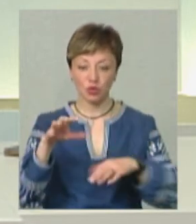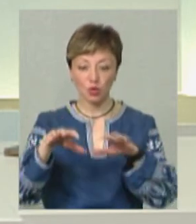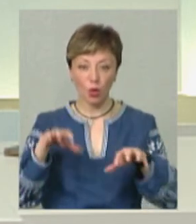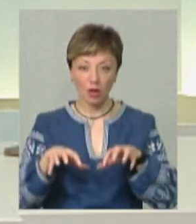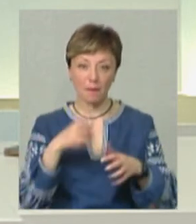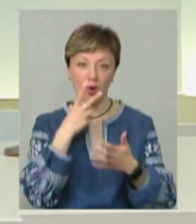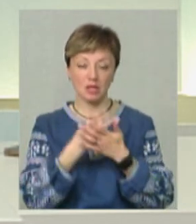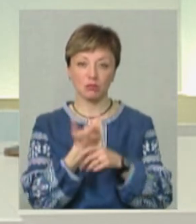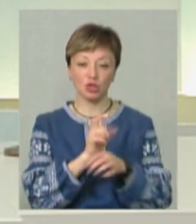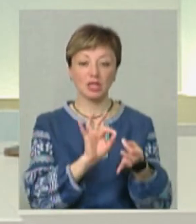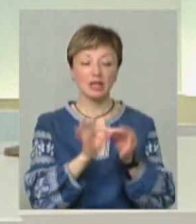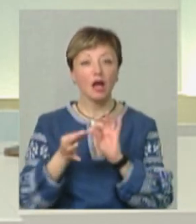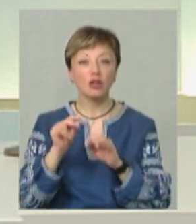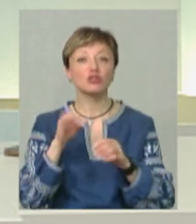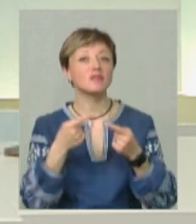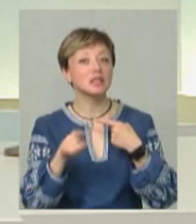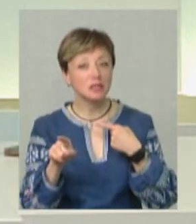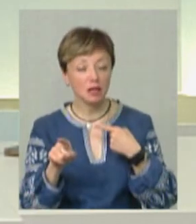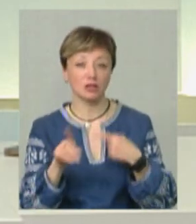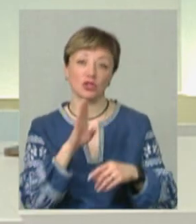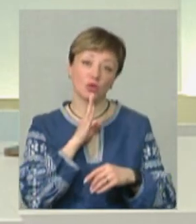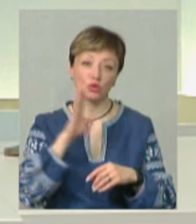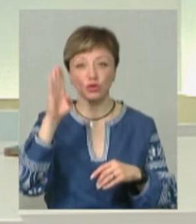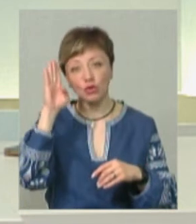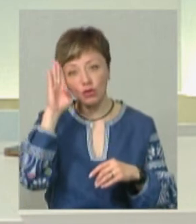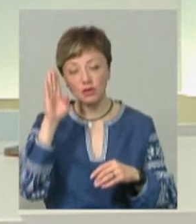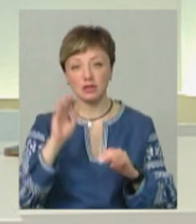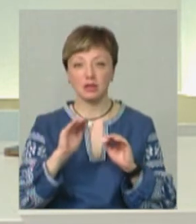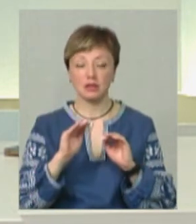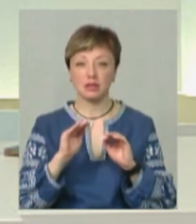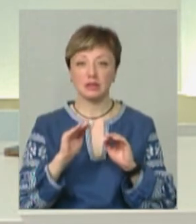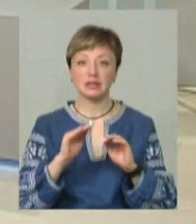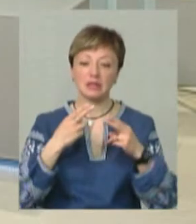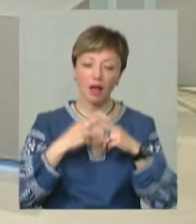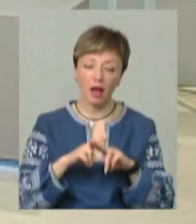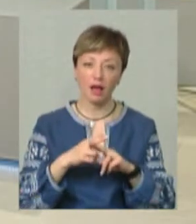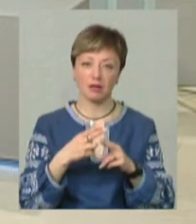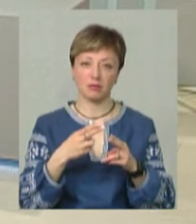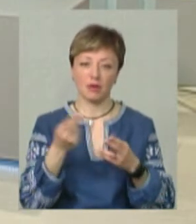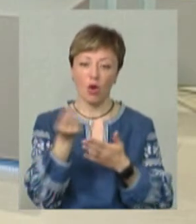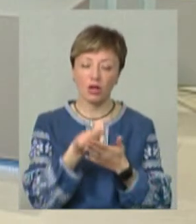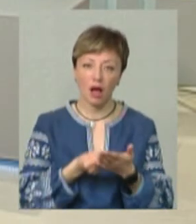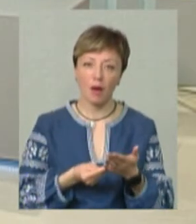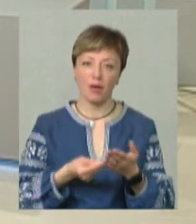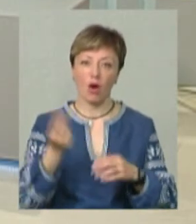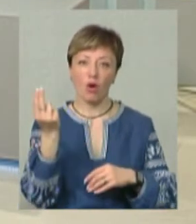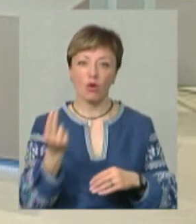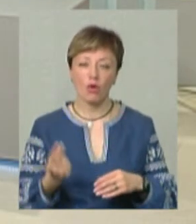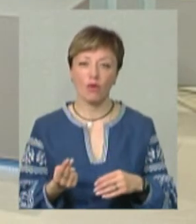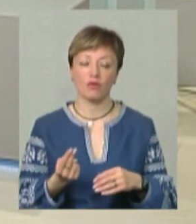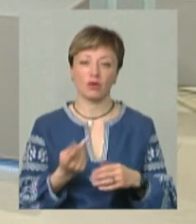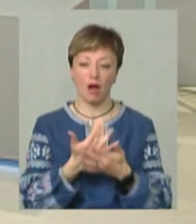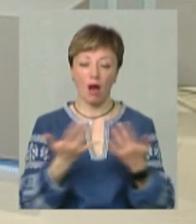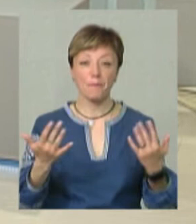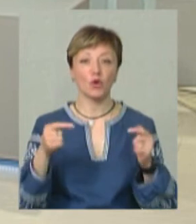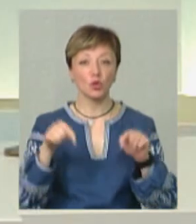показати більш детально, чим відрізнялися, тобто жіночі, чоловічі, з техніками, орнаментами, кольоровою гамою, так, тому